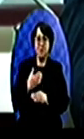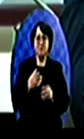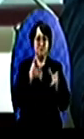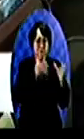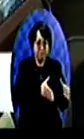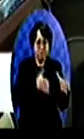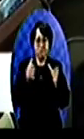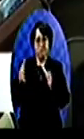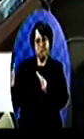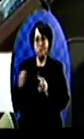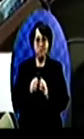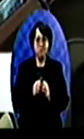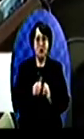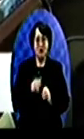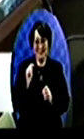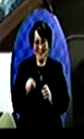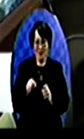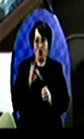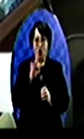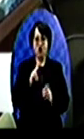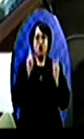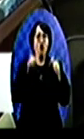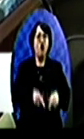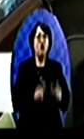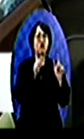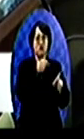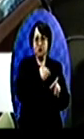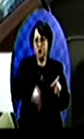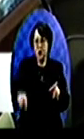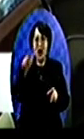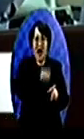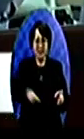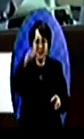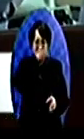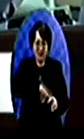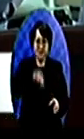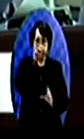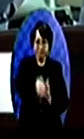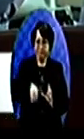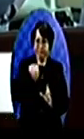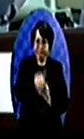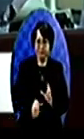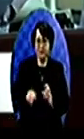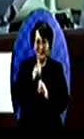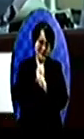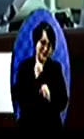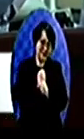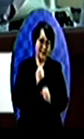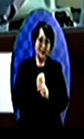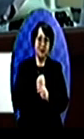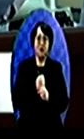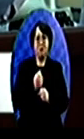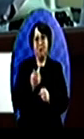тогтцолтой байна. Гутайн даваа болон Онон голын сав газарт ашигт малтмлын үйл ажиллагаа явуулж байгаа Pigmatit Mining, UNB,